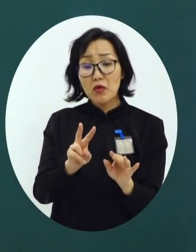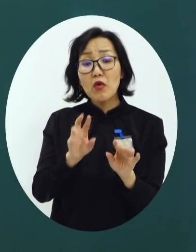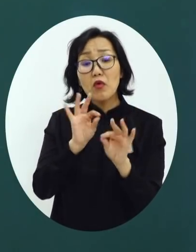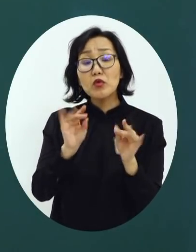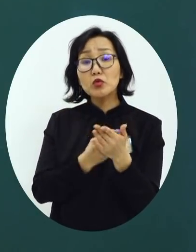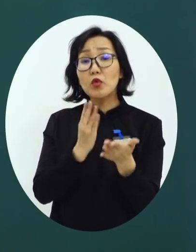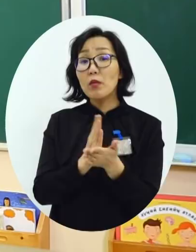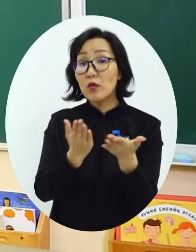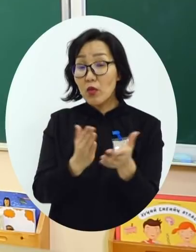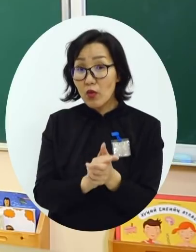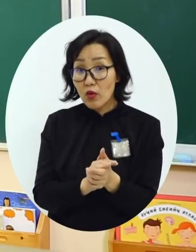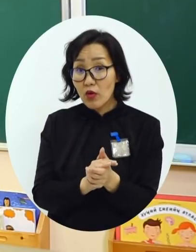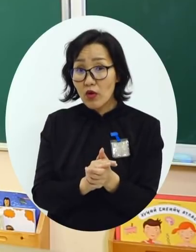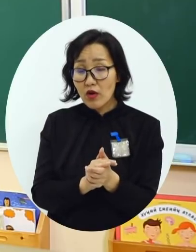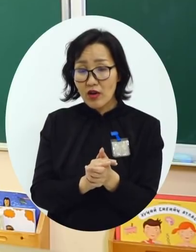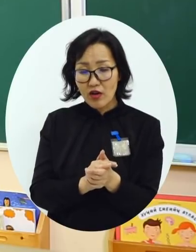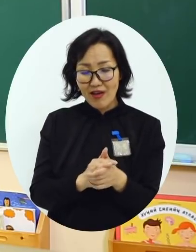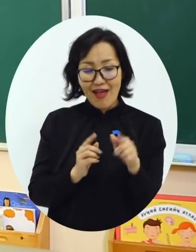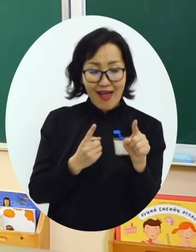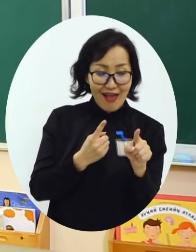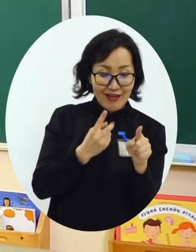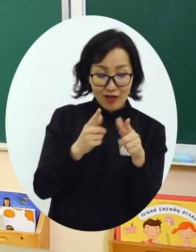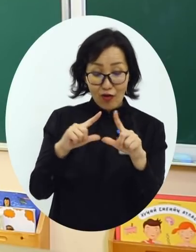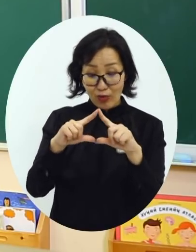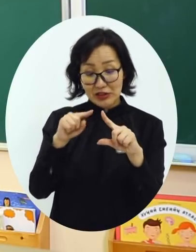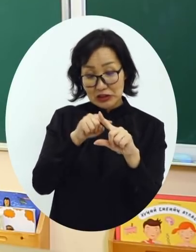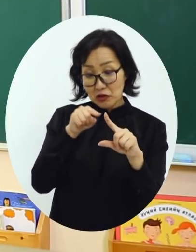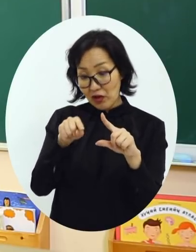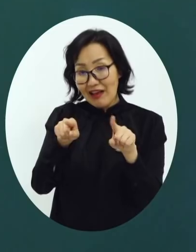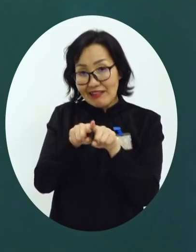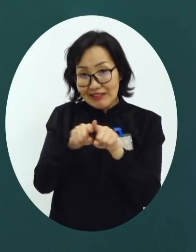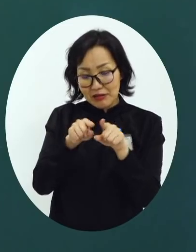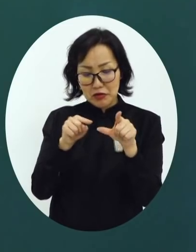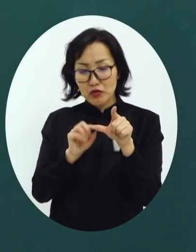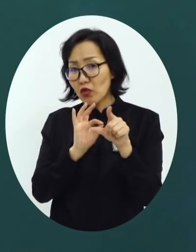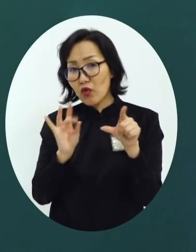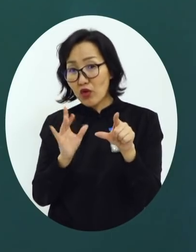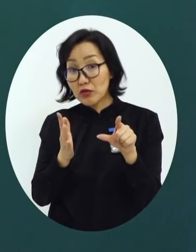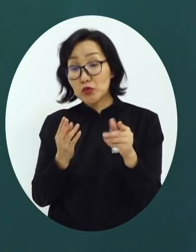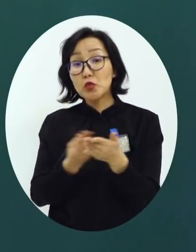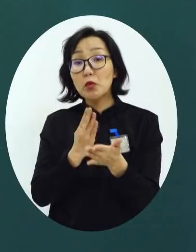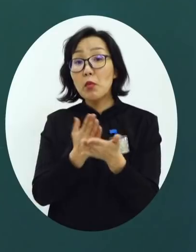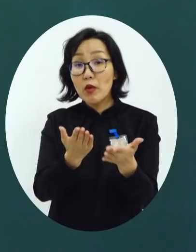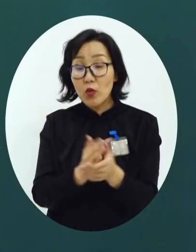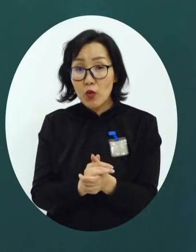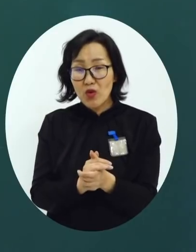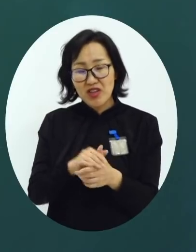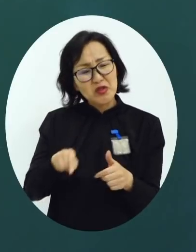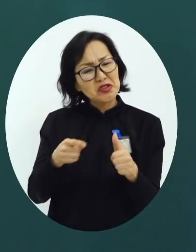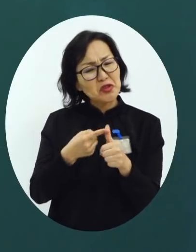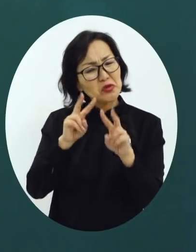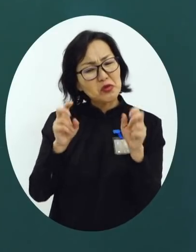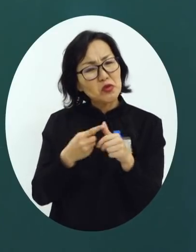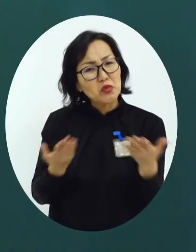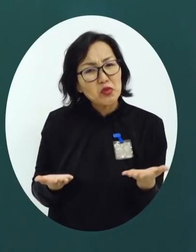уу? За, мөн хоёр аль нэг хоёр тал нь ижил зурсан хүүхд байна уу? За, тэгвэл энийг юу гэж нэрлэх юм